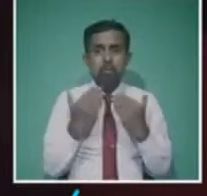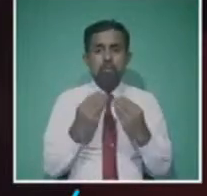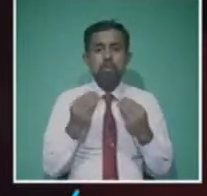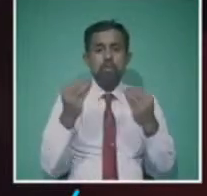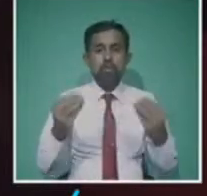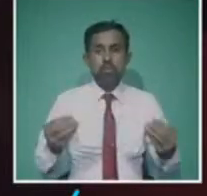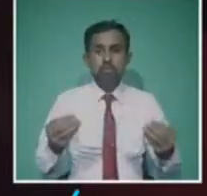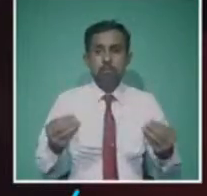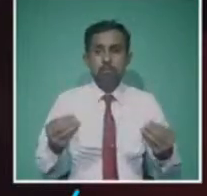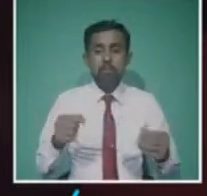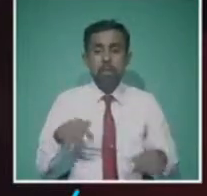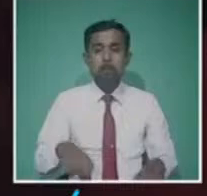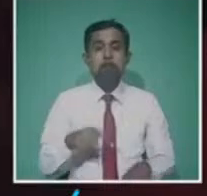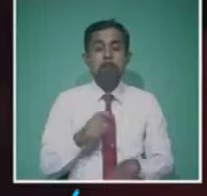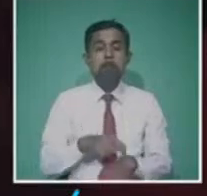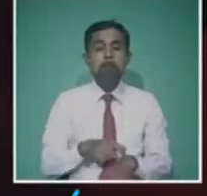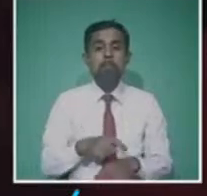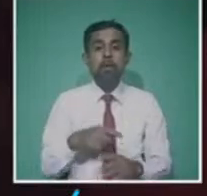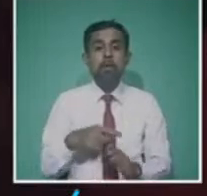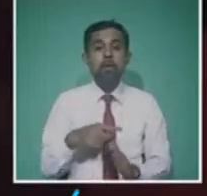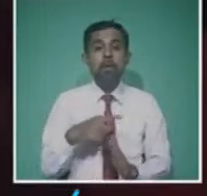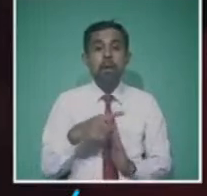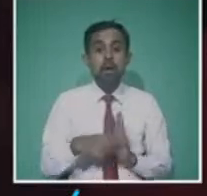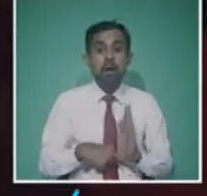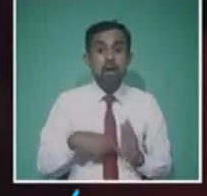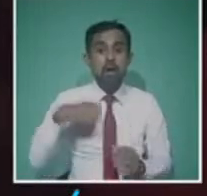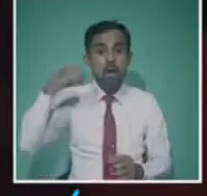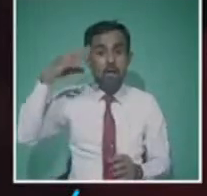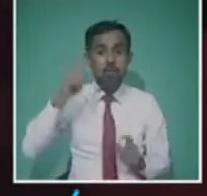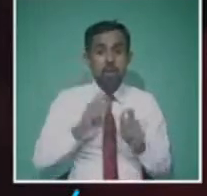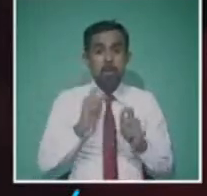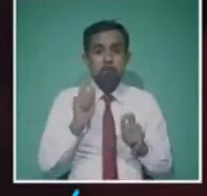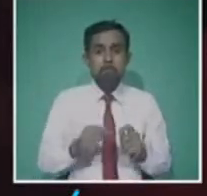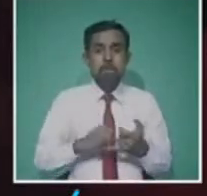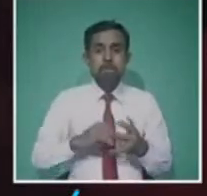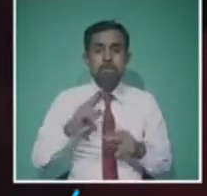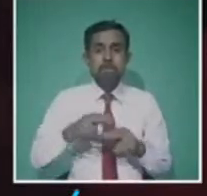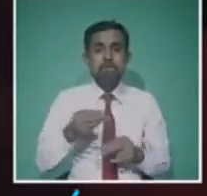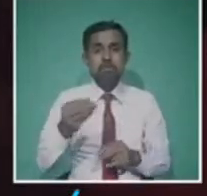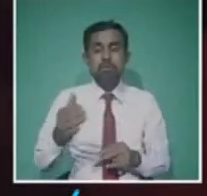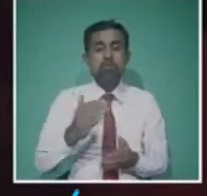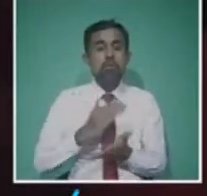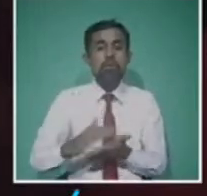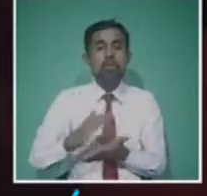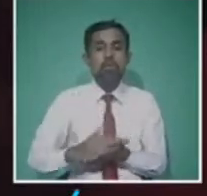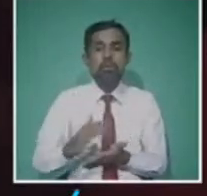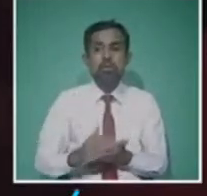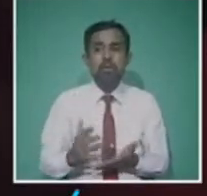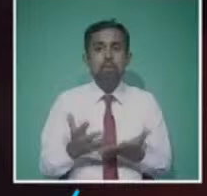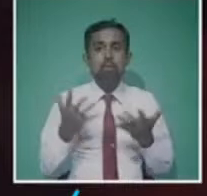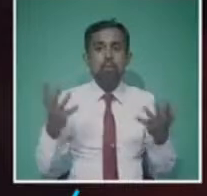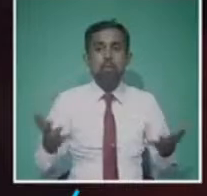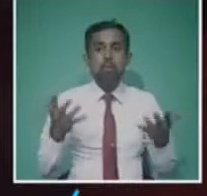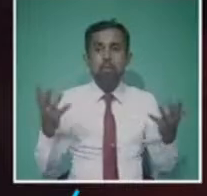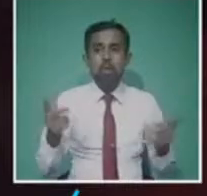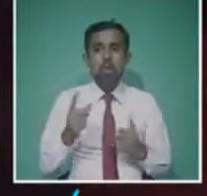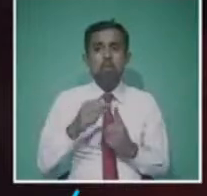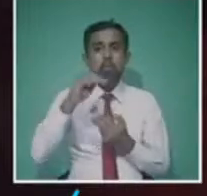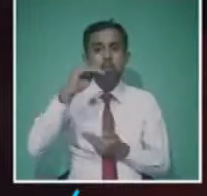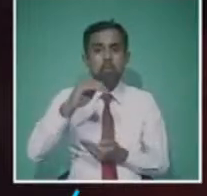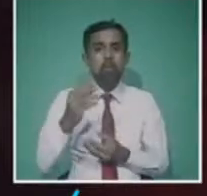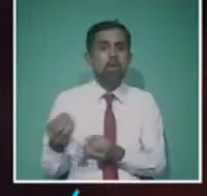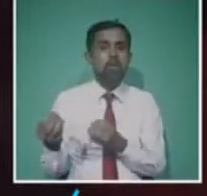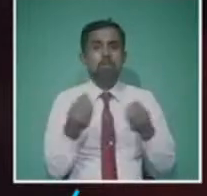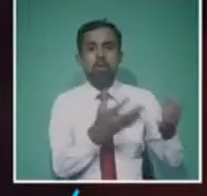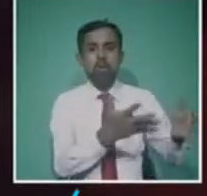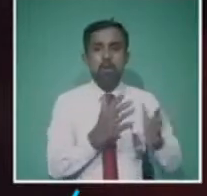ලබා දීලා තියෙනවා මේ වන විට ලංවිම ලංකා විදුලි බල මණ්ඩලයේ සේවකයන්ට කළ හැකි සේවාවන් බොහෝ දෙයක් අද පෞද්ගලිකාංශයට බාර